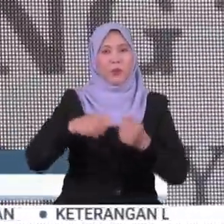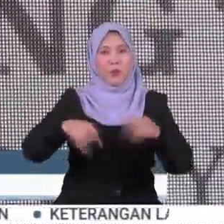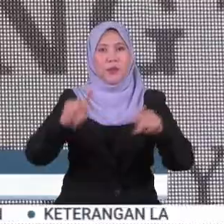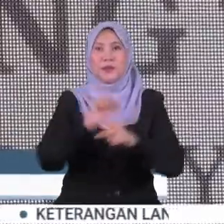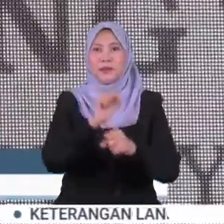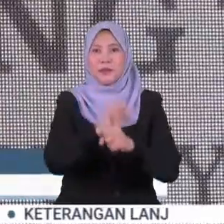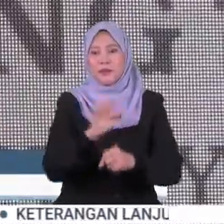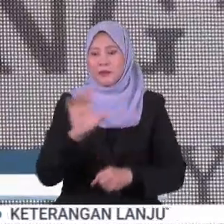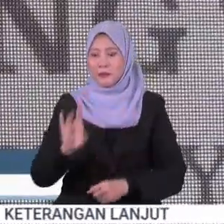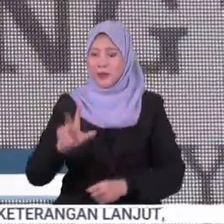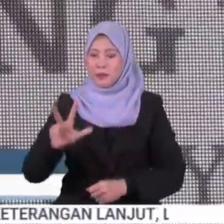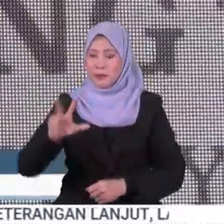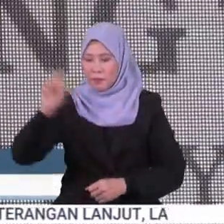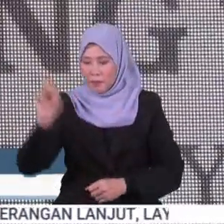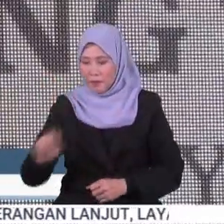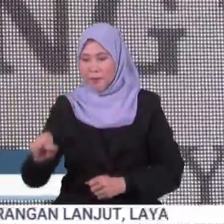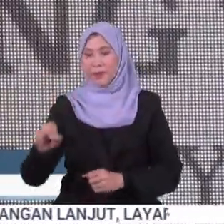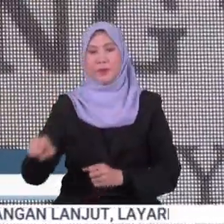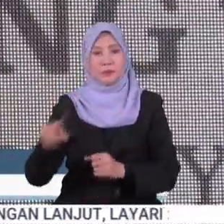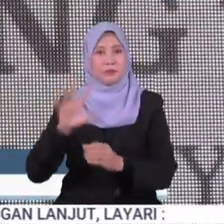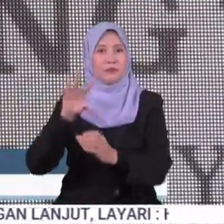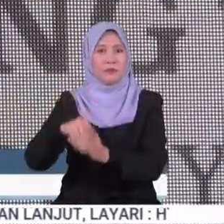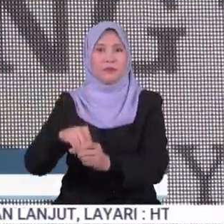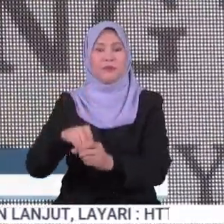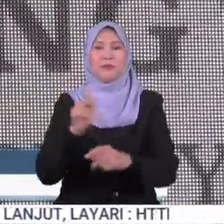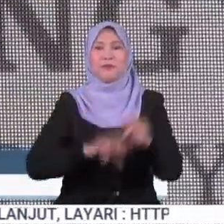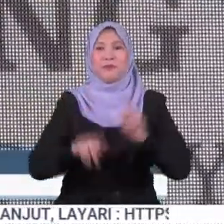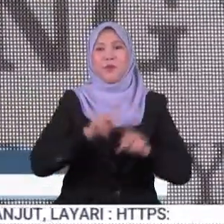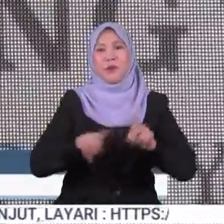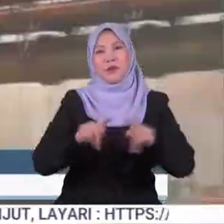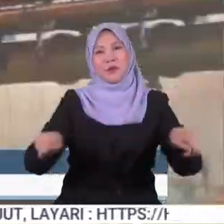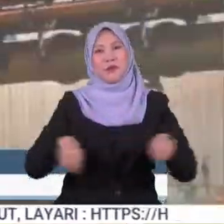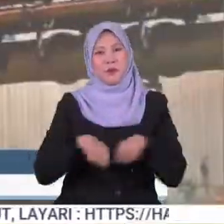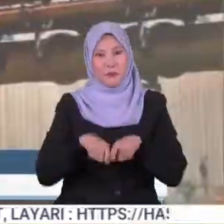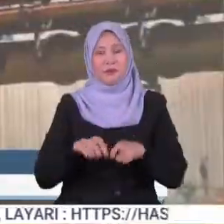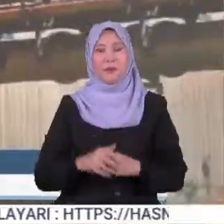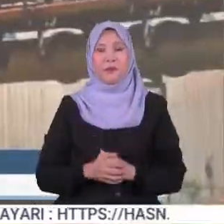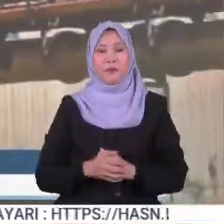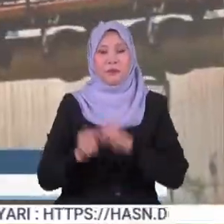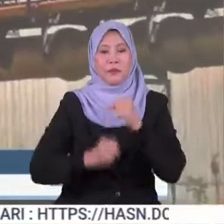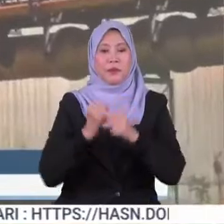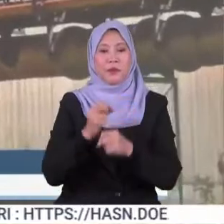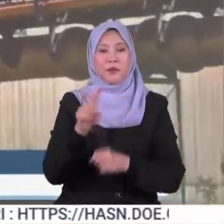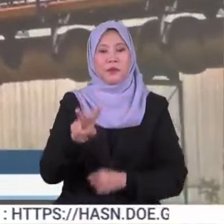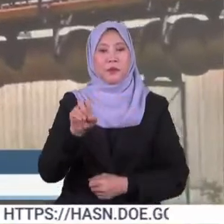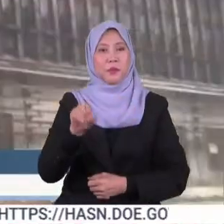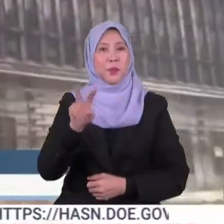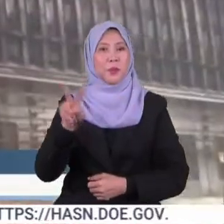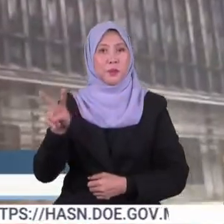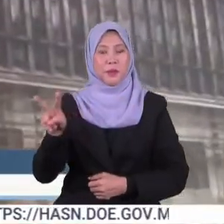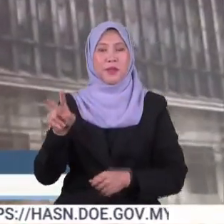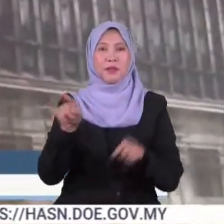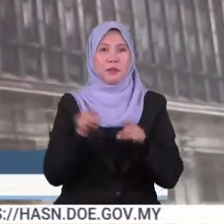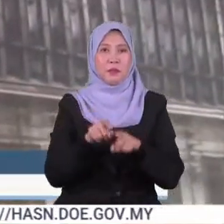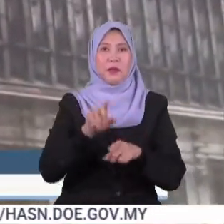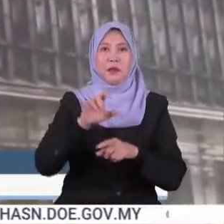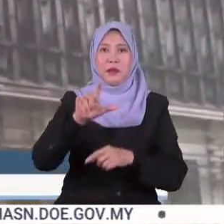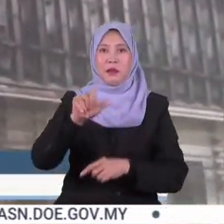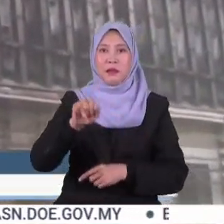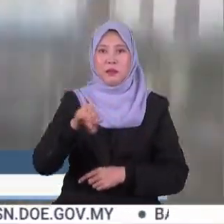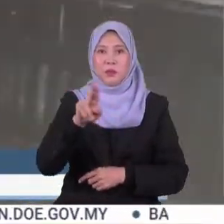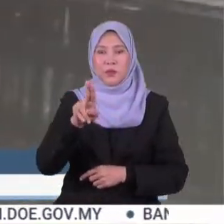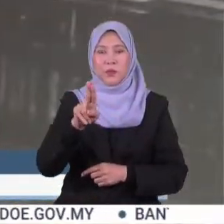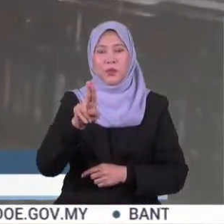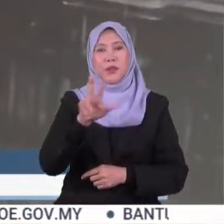dengan 83% daripadanya diisi oleh penduduk tempatan. Pada tahun 2022, Samalaju menjana